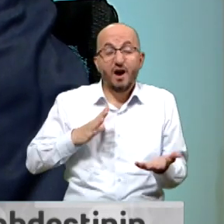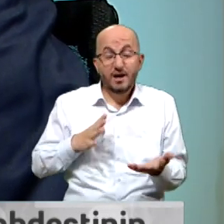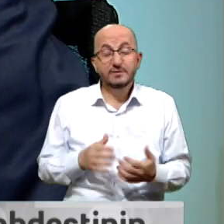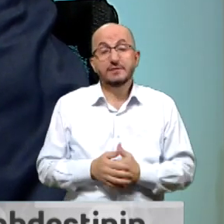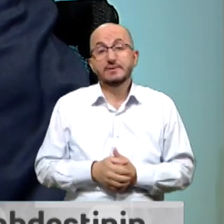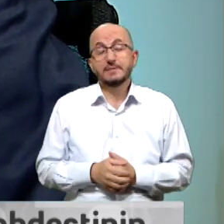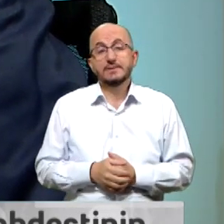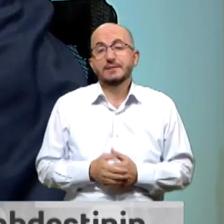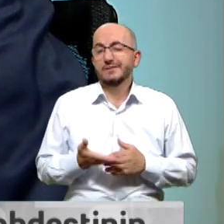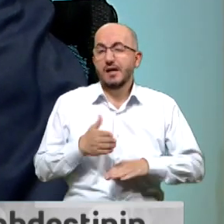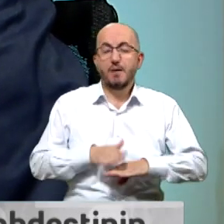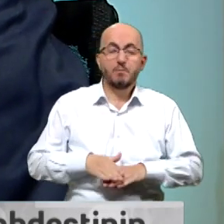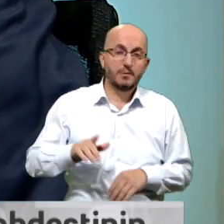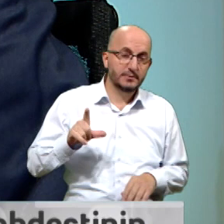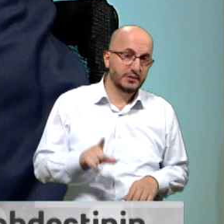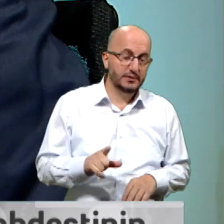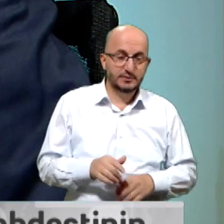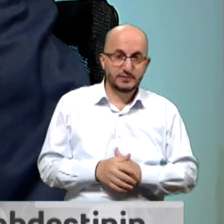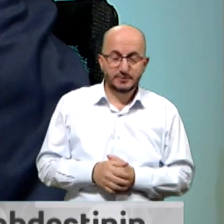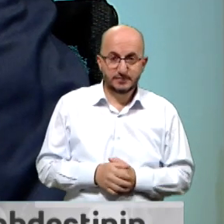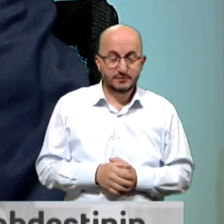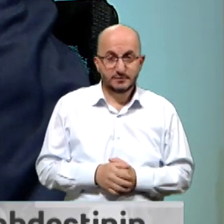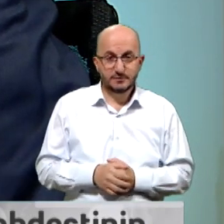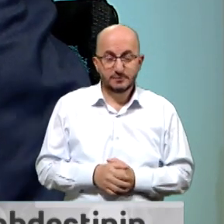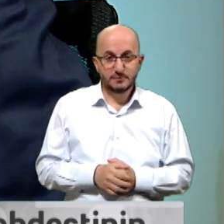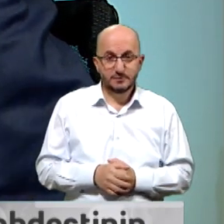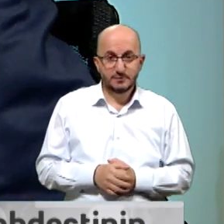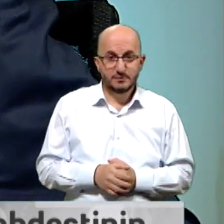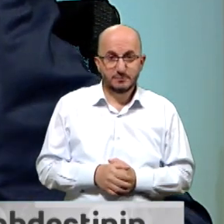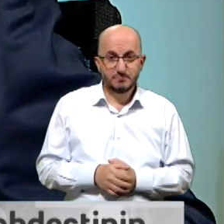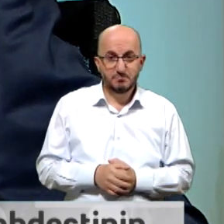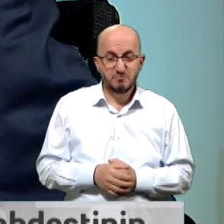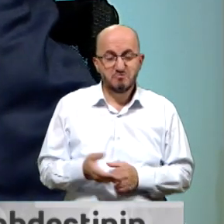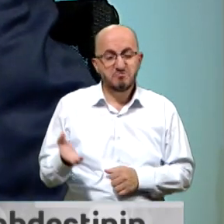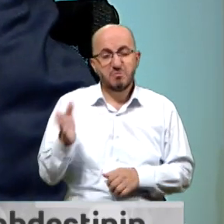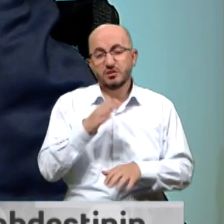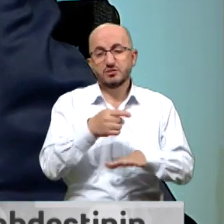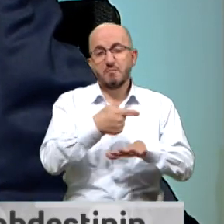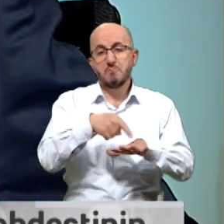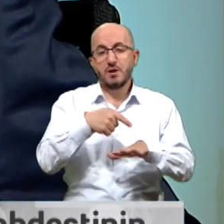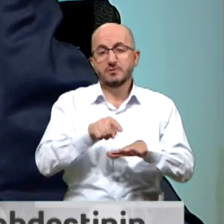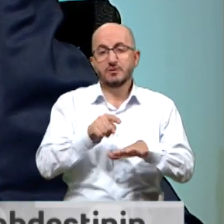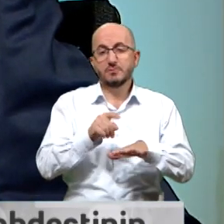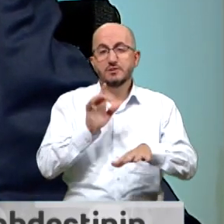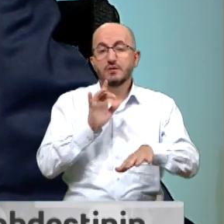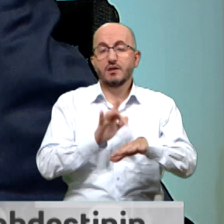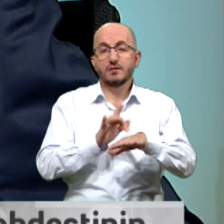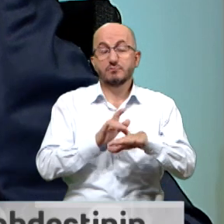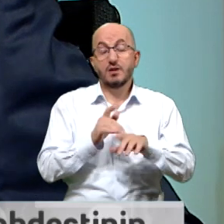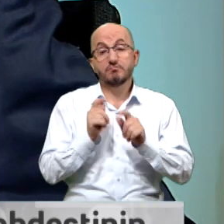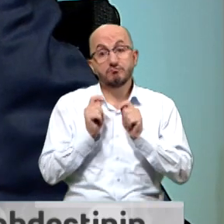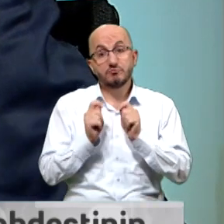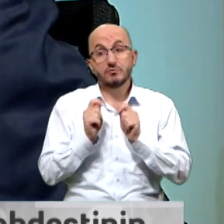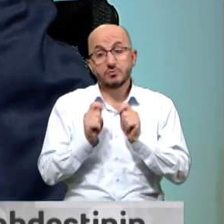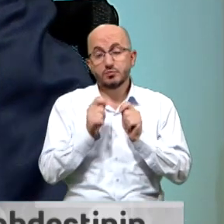var. Ne yapmam gerekir? Evvela tabi bir başka mezhebi taklit etmek bir zaruret anında söz